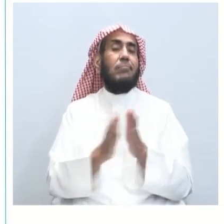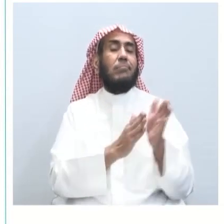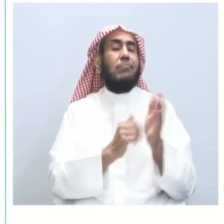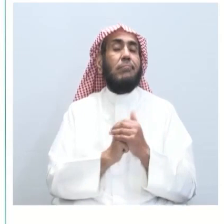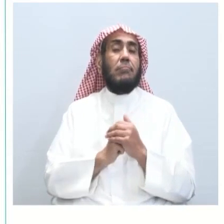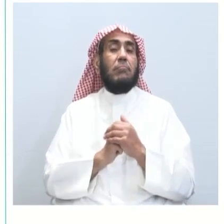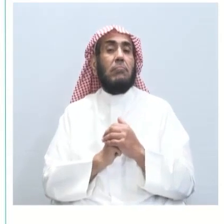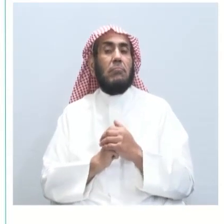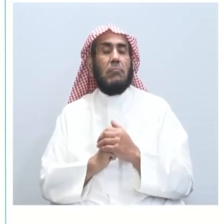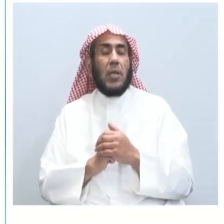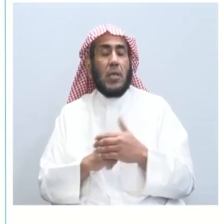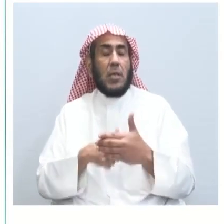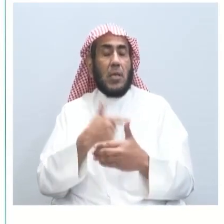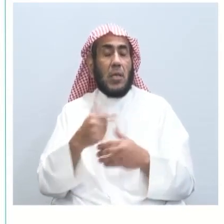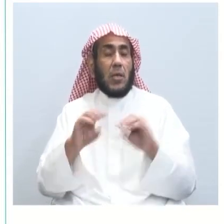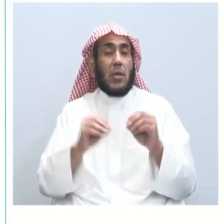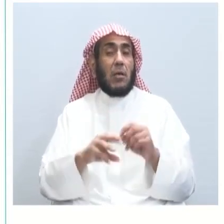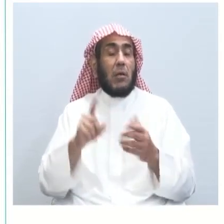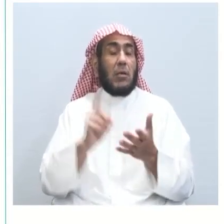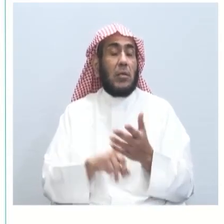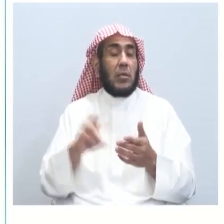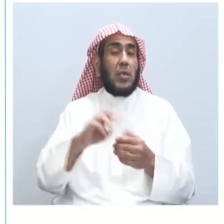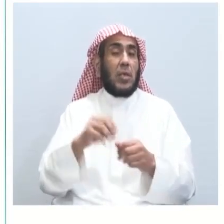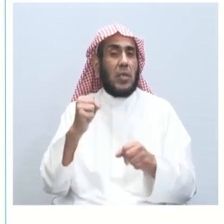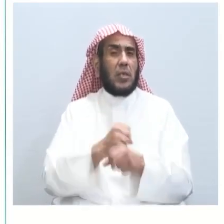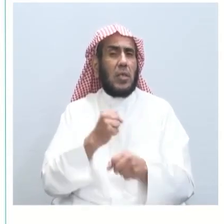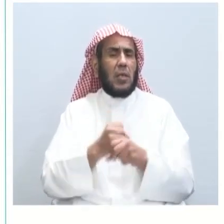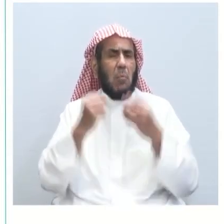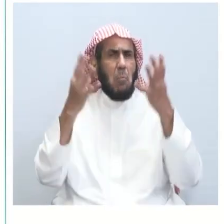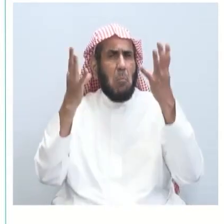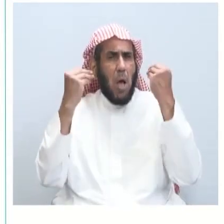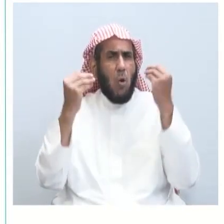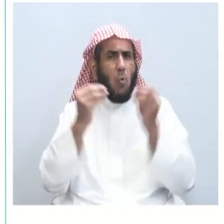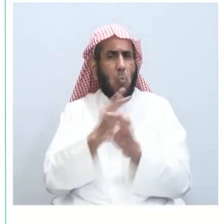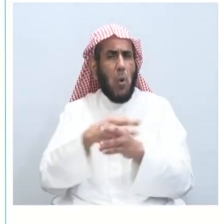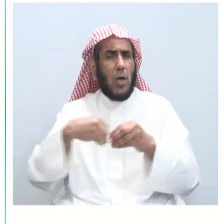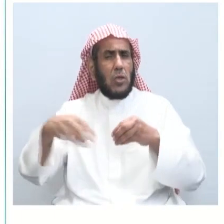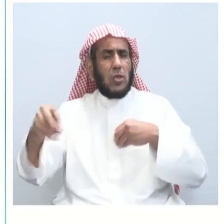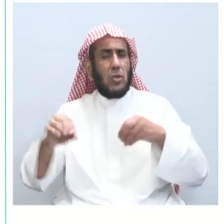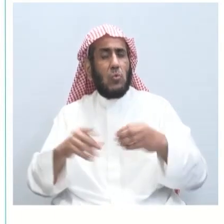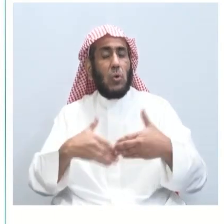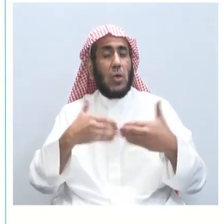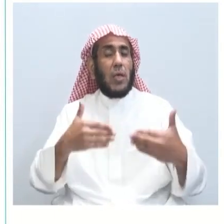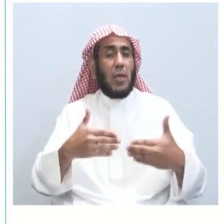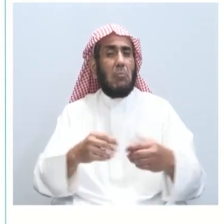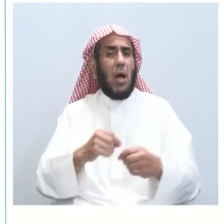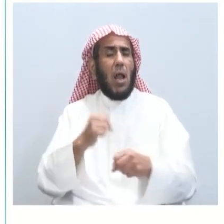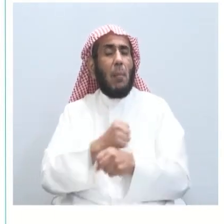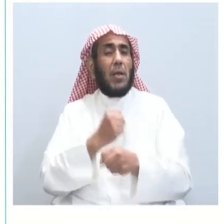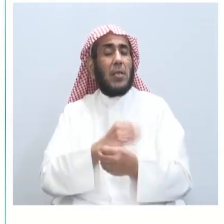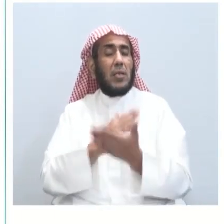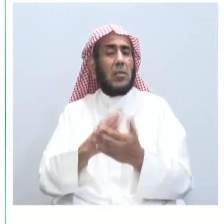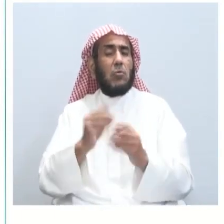المتشابهه ايضا ذكرنا ان الشركات تستخدم معلومات التسويق لاكمال عمليه تقسيم السوق اذا